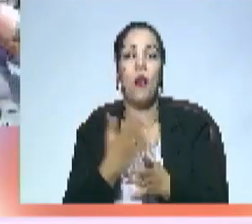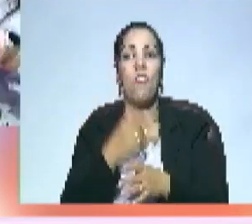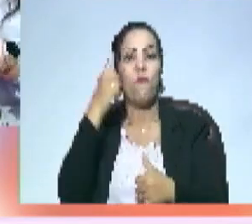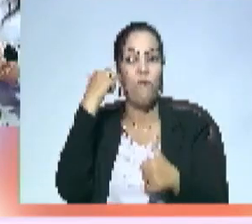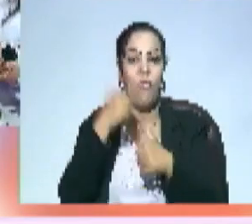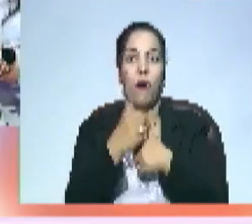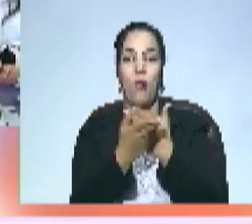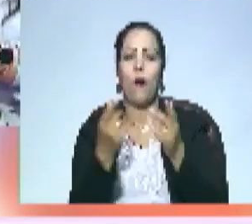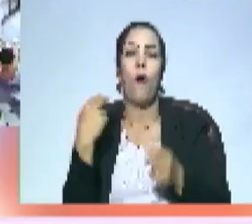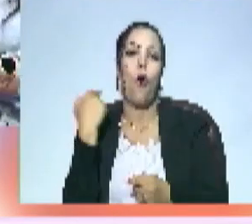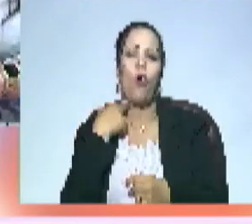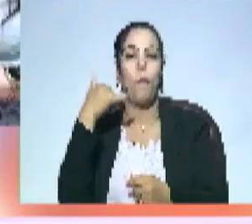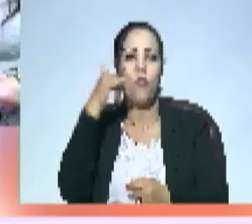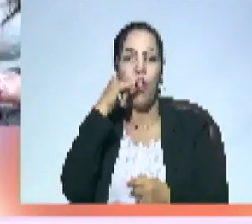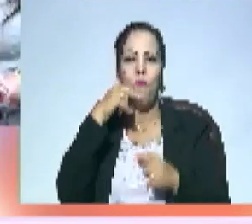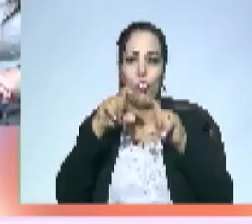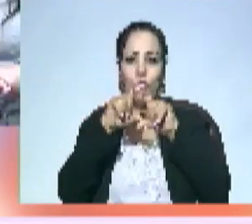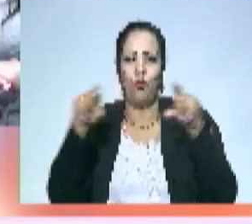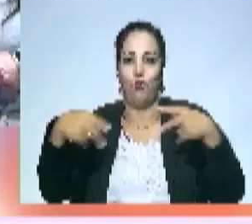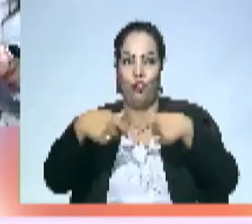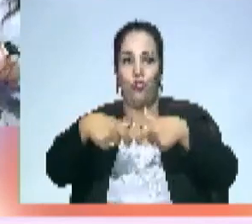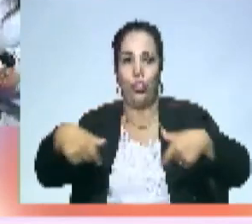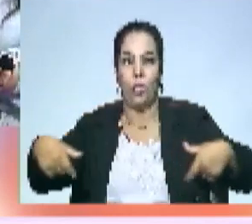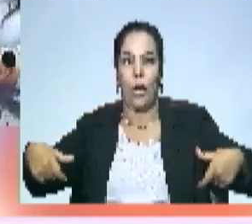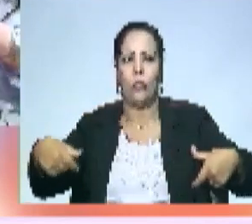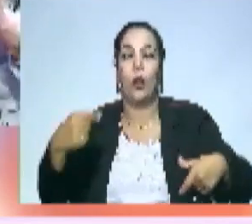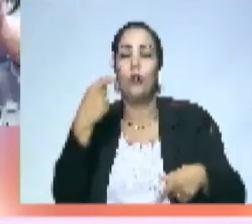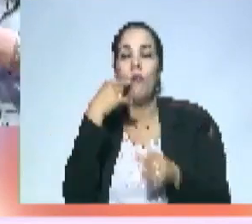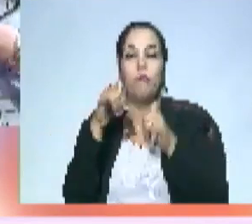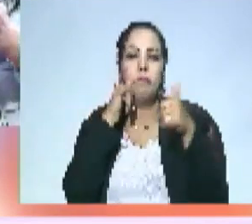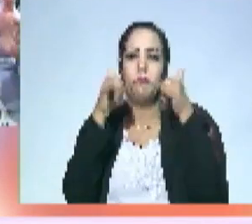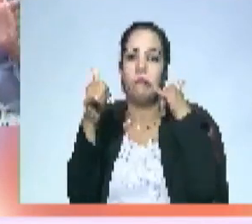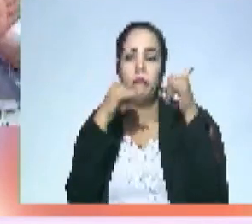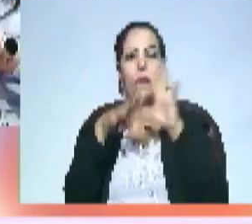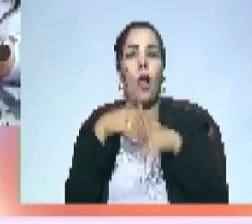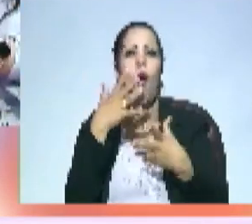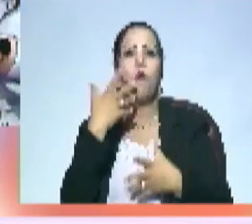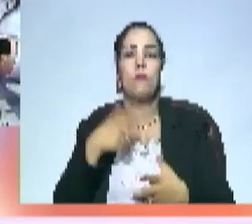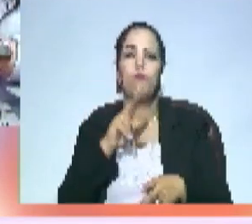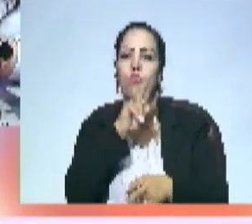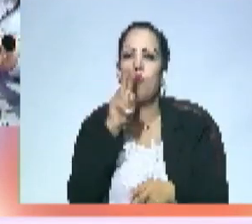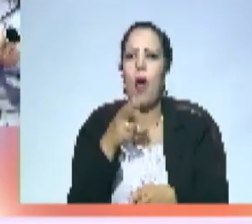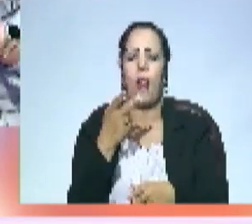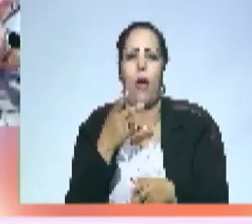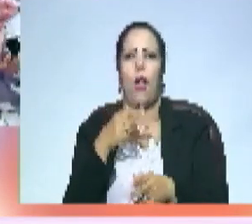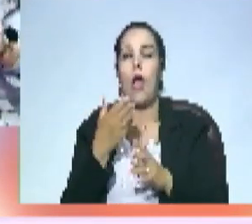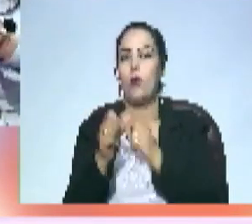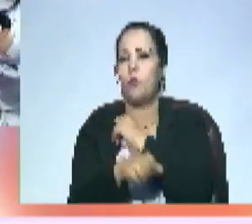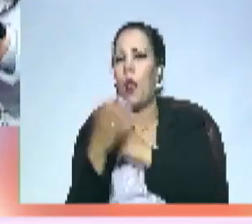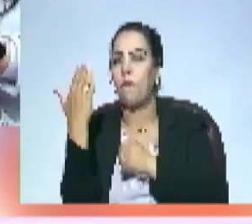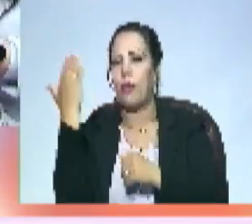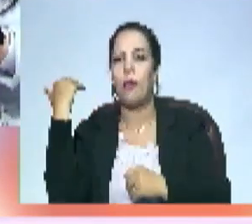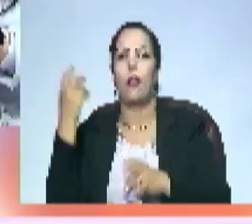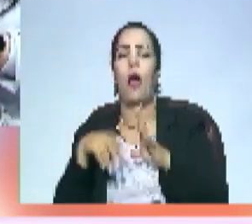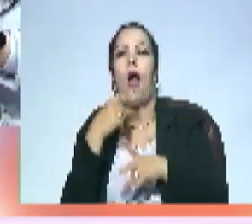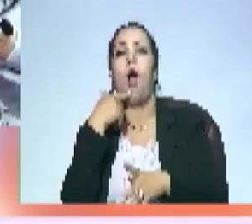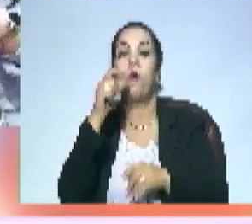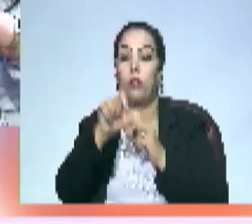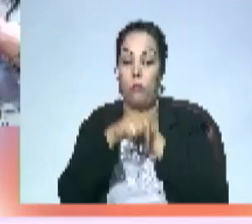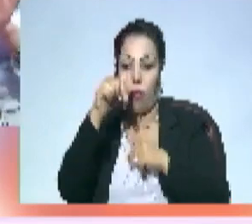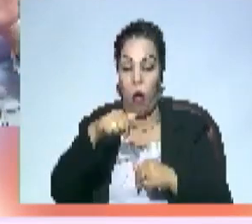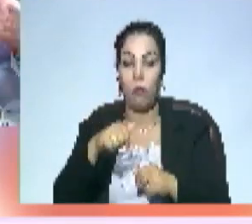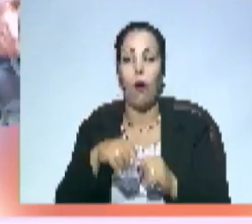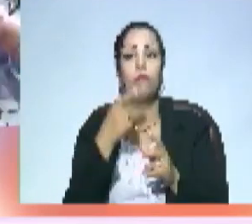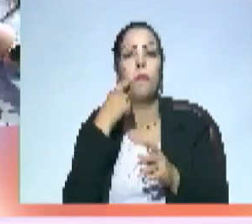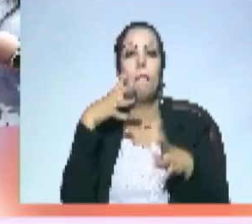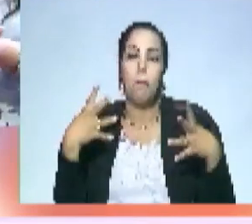حضراتكم بارقام التليفونات على الشاشه للي عايز يتواصل مع الشاف عندكم اي حاجه عايزين تسالوا عليها سواء في الحلقات اللي فاتت او في الحلقه النهارده